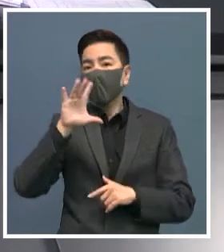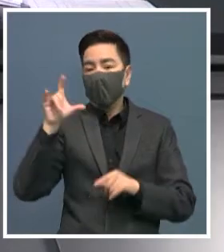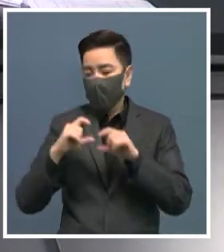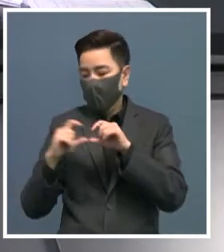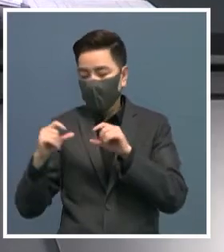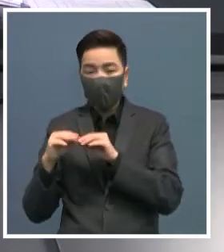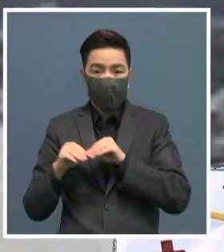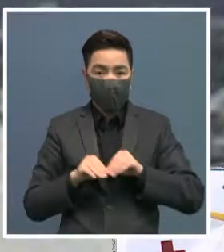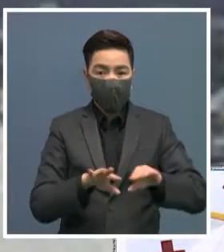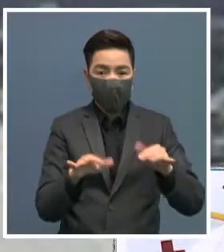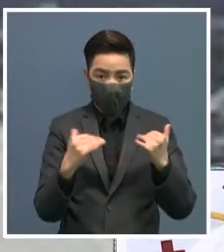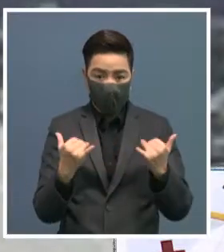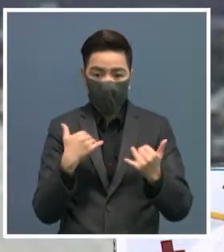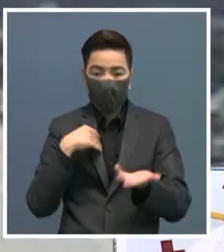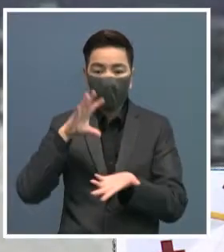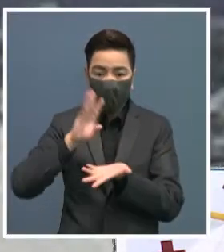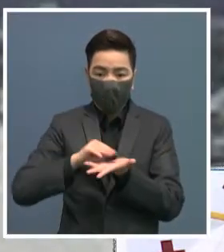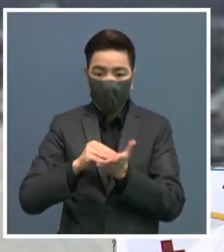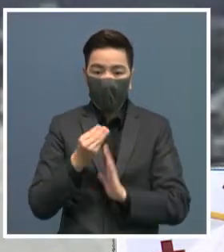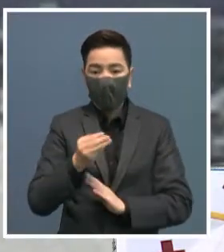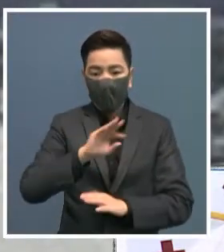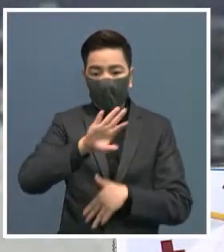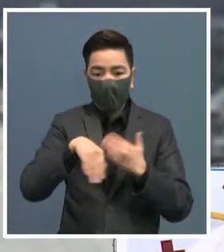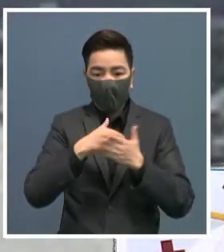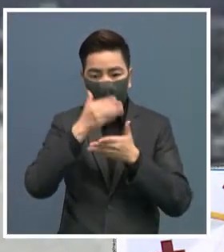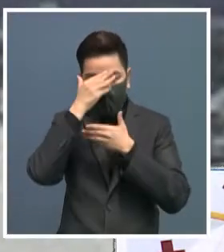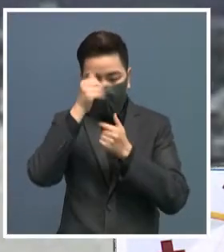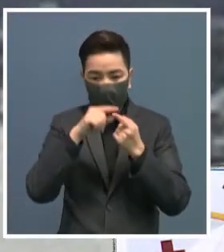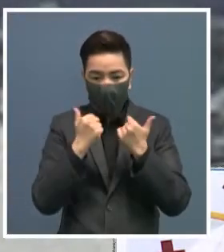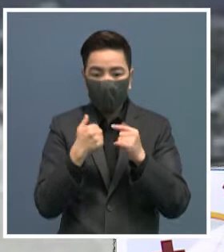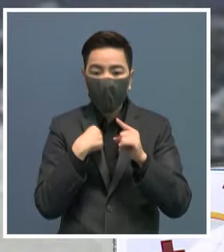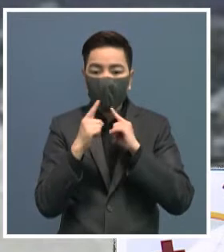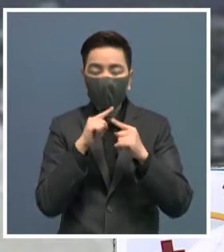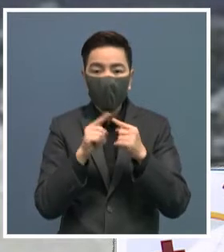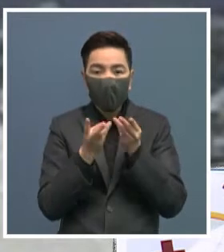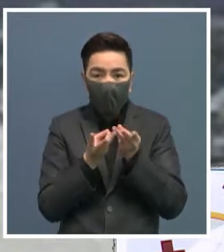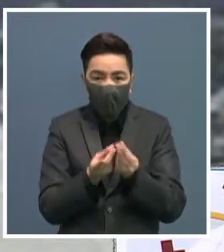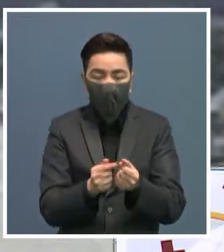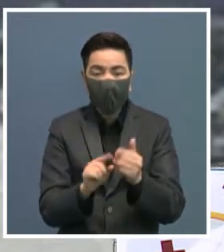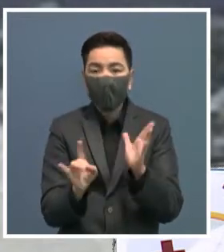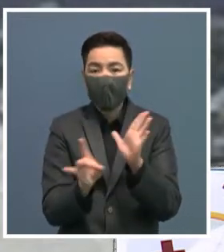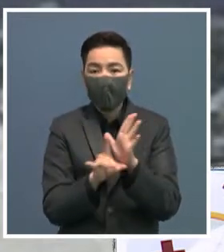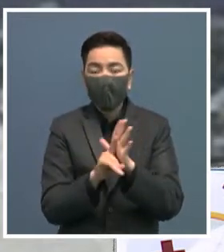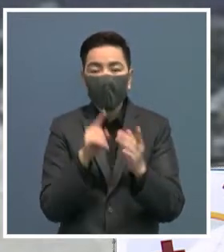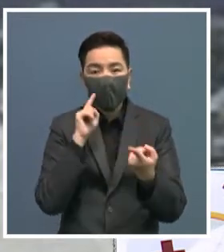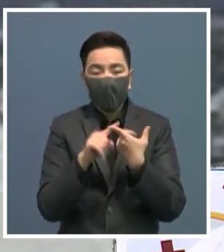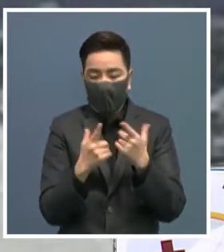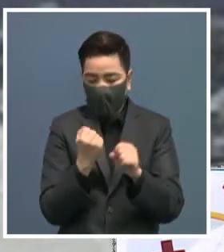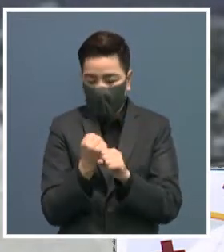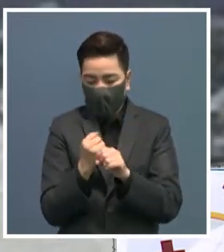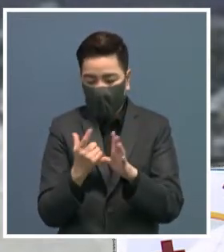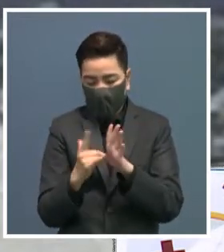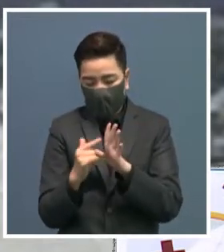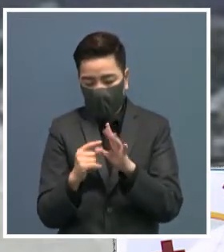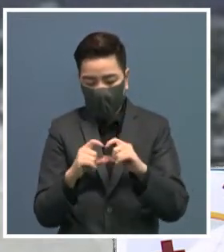ค่ะและวันนี้นะครับคุณผู้ชมมีข้อมูลดีๆที่น่าสนใจซึ่งคุณเจริญพรจะพูดถึงประสิทธิภาพต่างๆที่เกี่ยวเนื่องกับเรื่องของวัคซีน